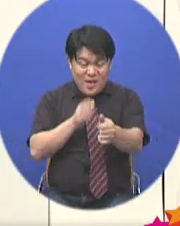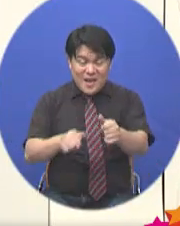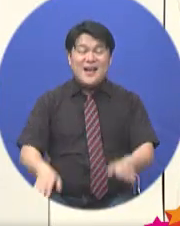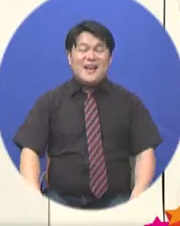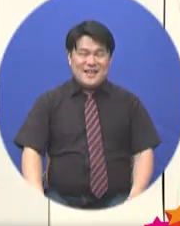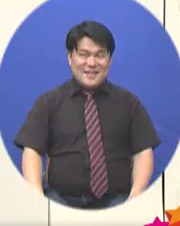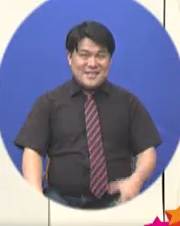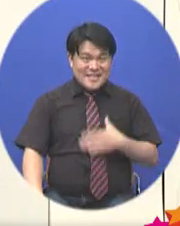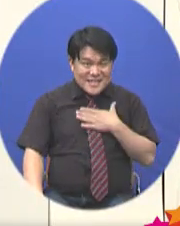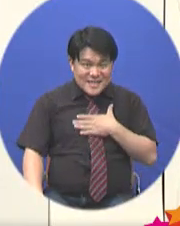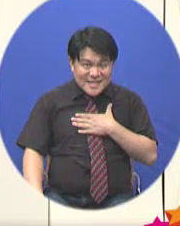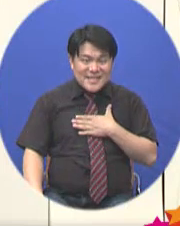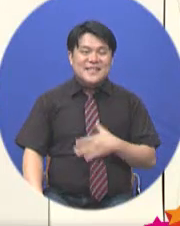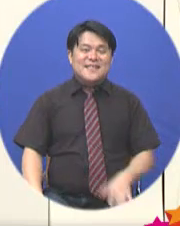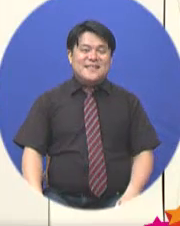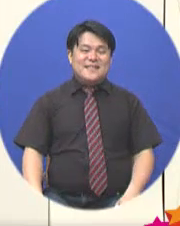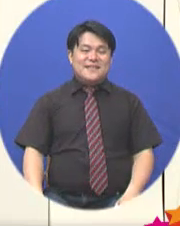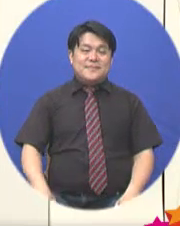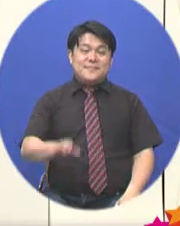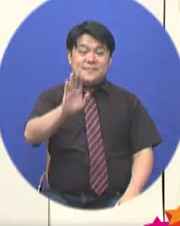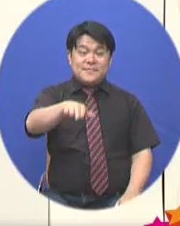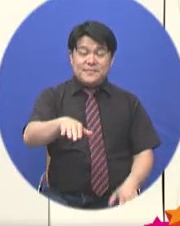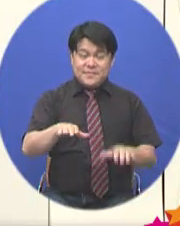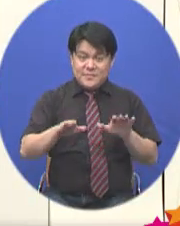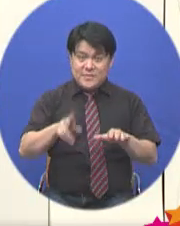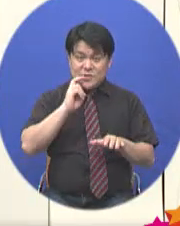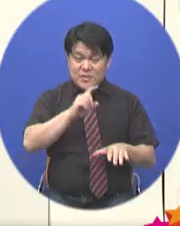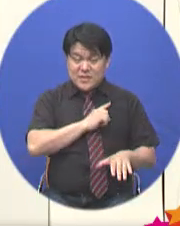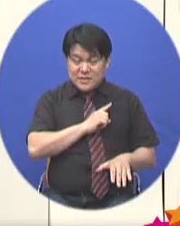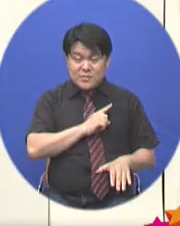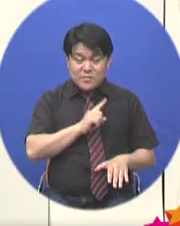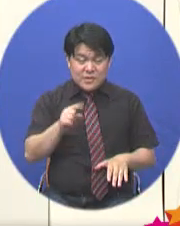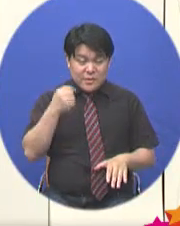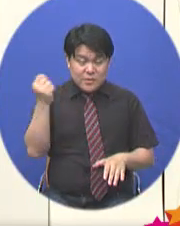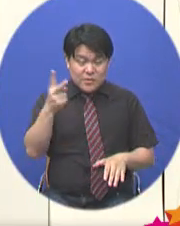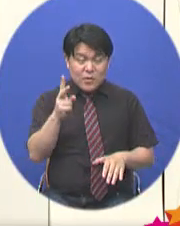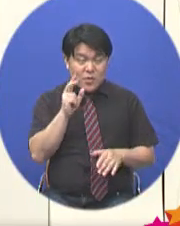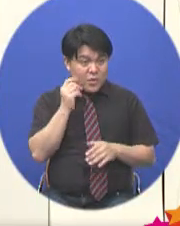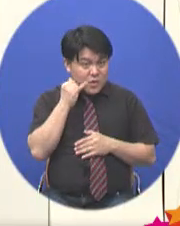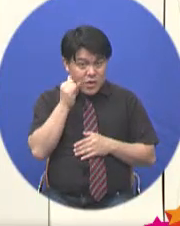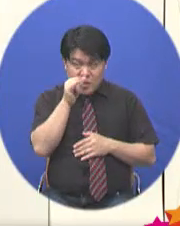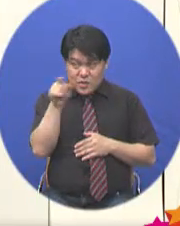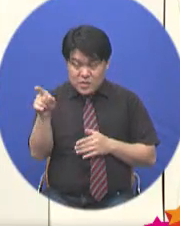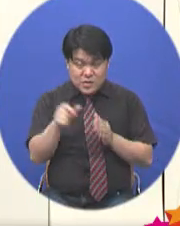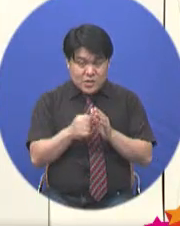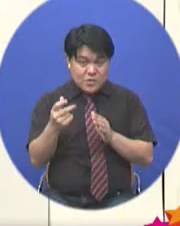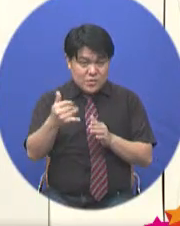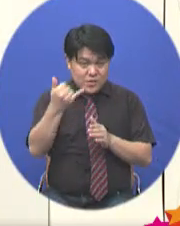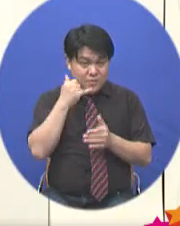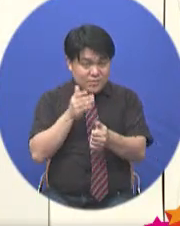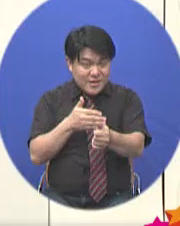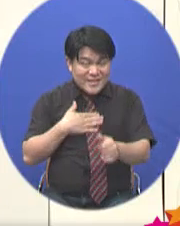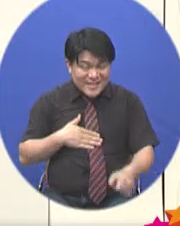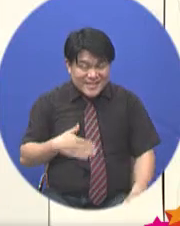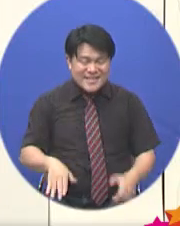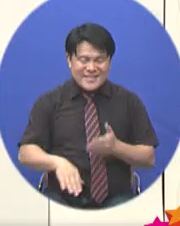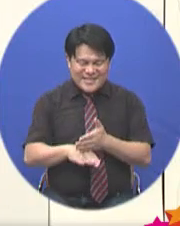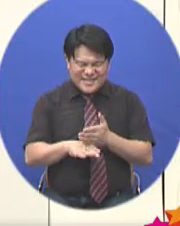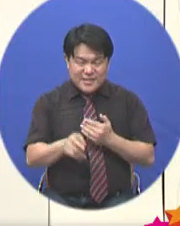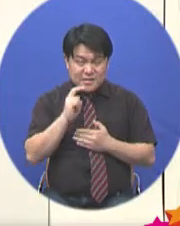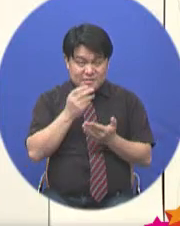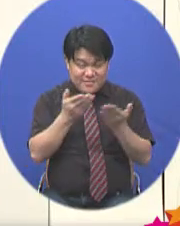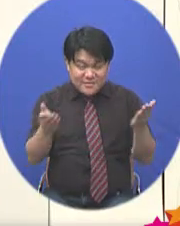마세요. 네. 고산일 아버님 오늘 부르시고 다음에 전화 올 때 또 불러주세요. 예, 감사합니다. 네,